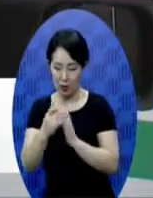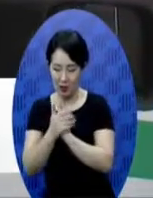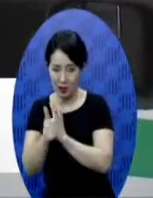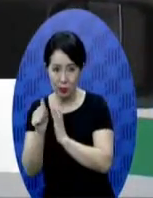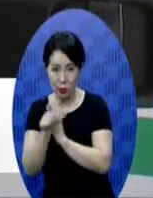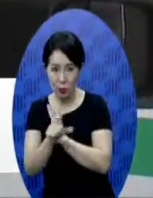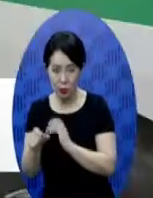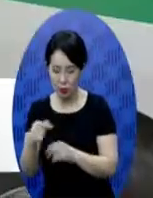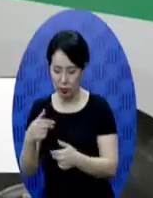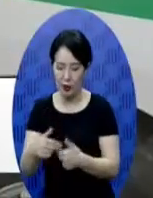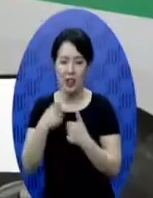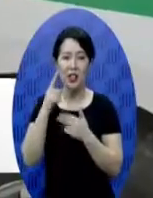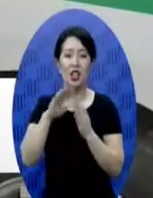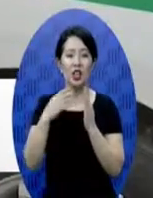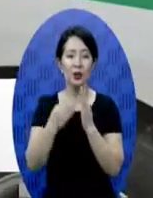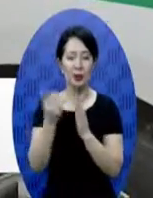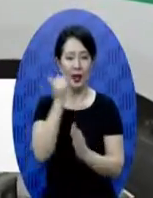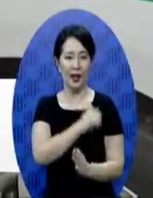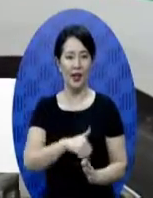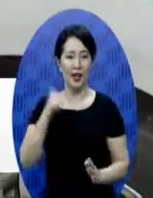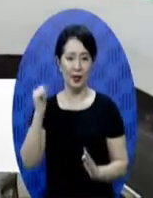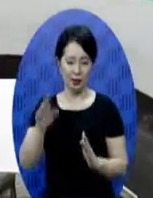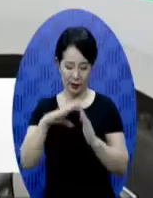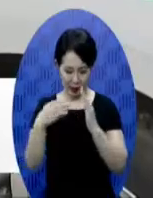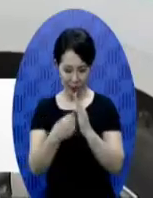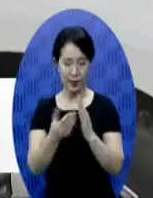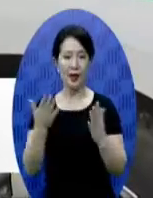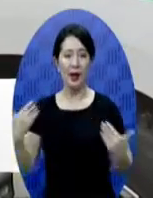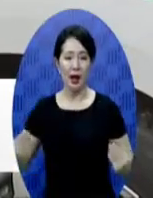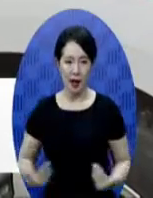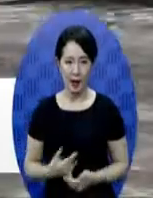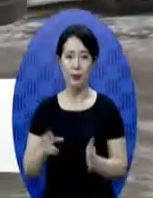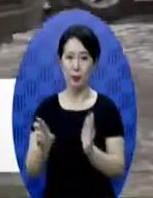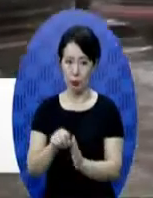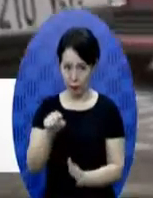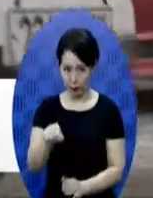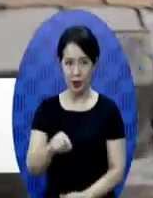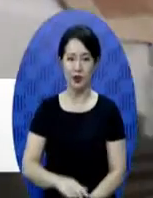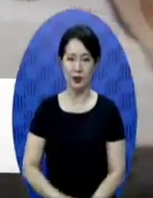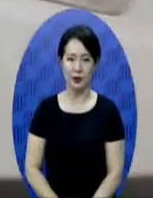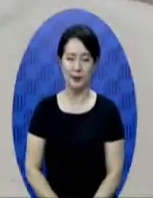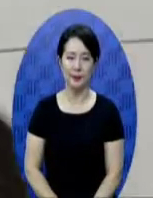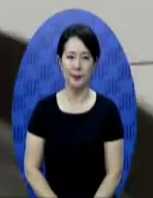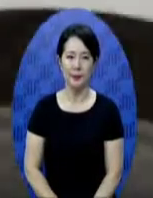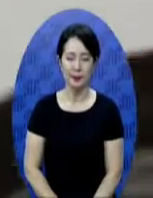өнөөдөр нэгэн гэр бүл эрүүл халуун ам бүлээрээ амьдрах боломжтой болсон юм аа.